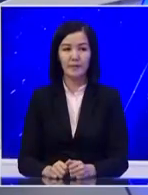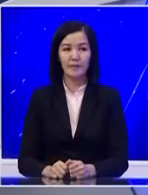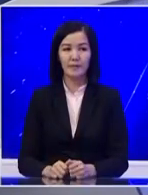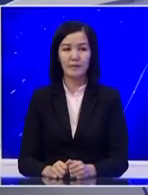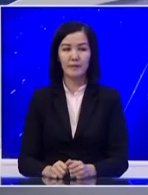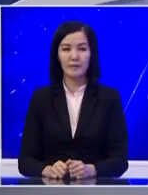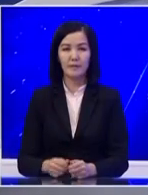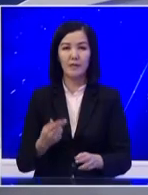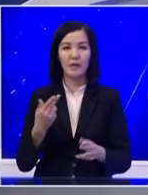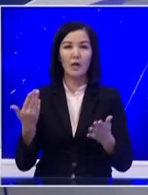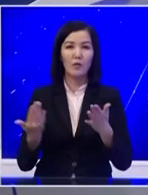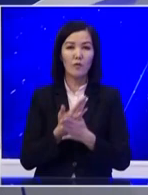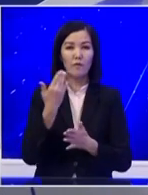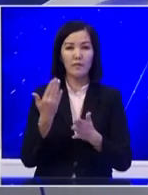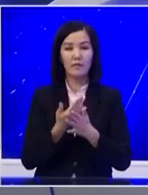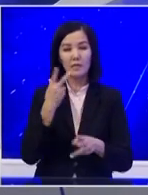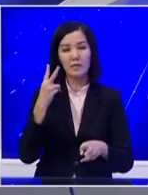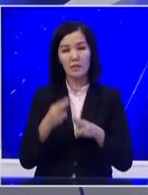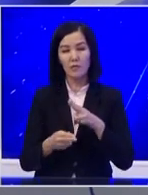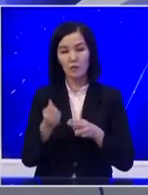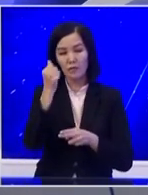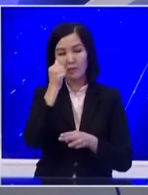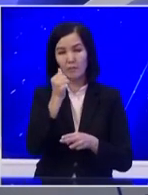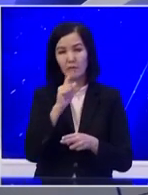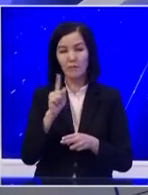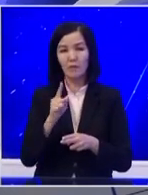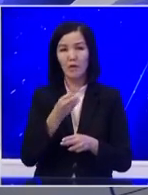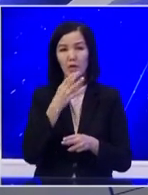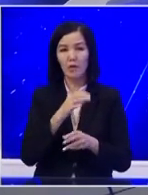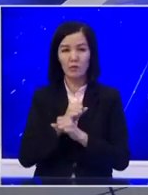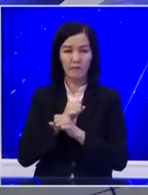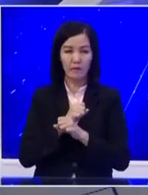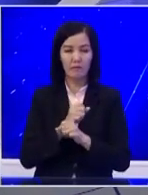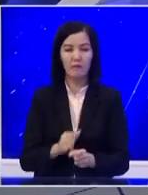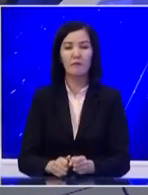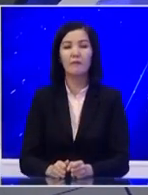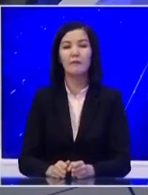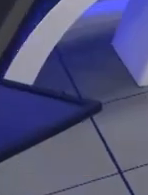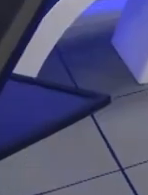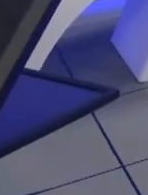Это была вся информация к этому часу. Спасибо за внимание. Хороших вам выходных. До свидания.